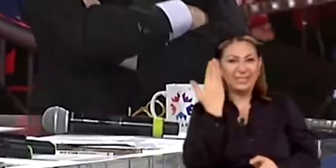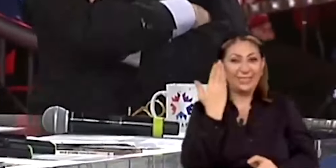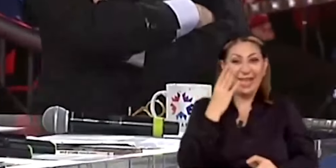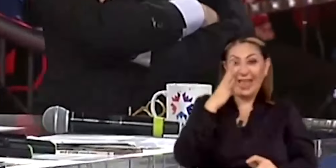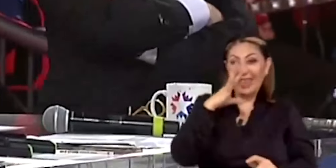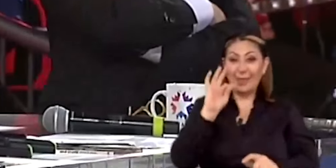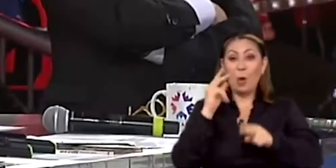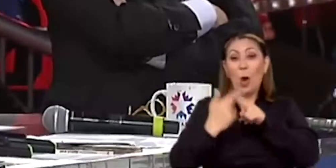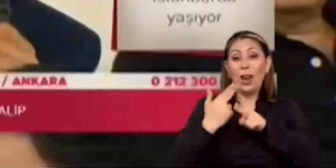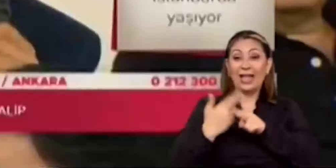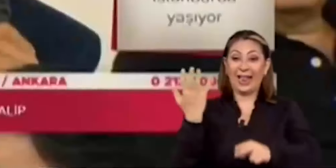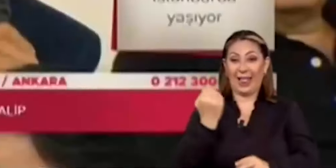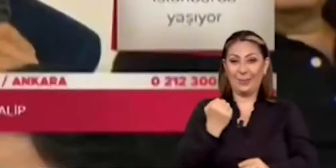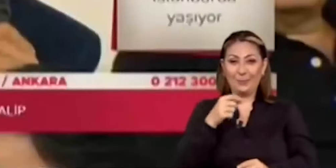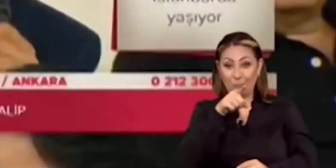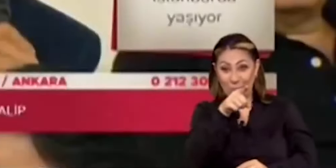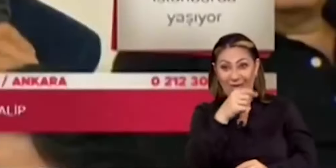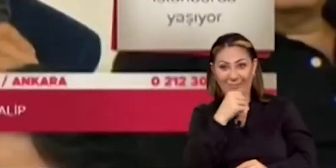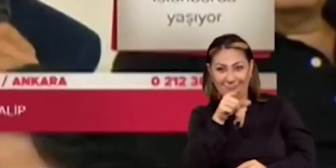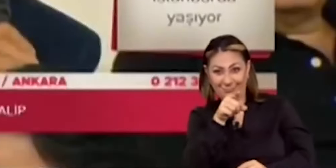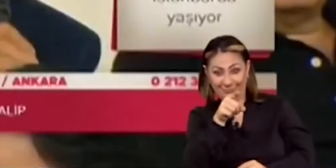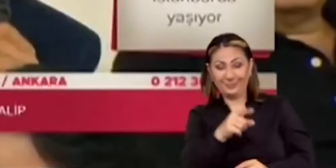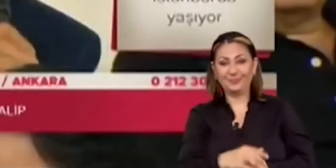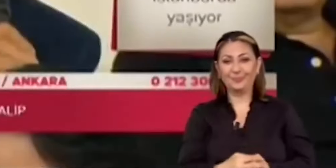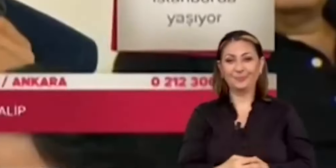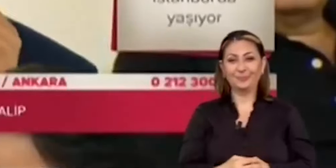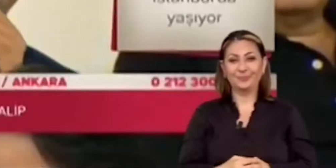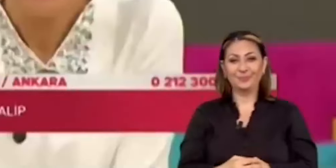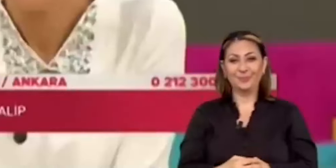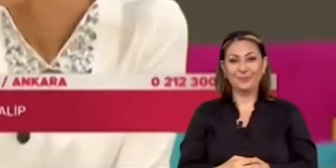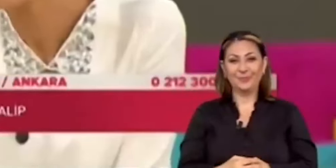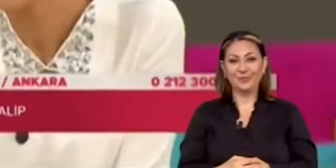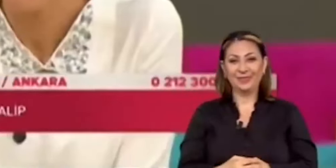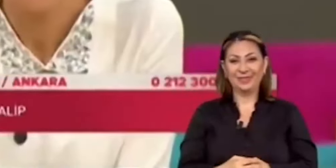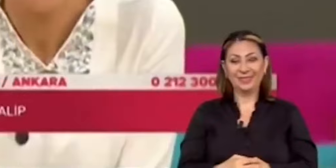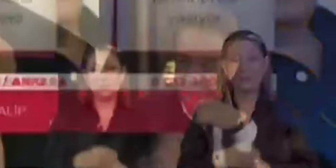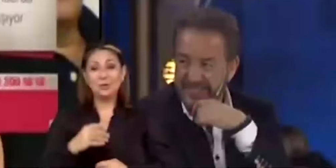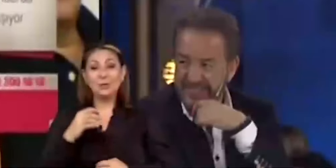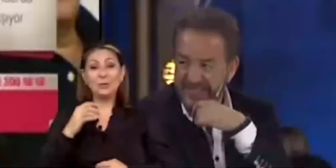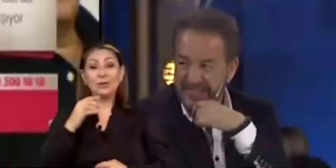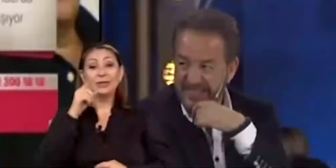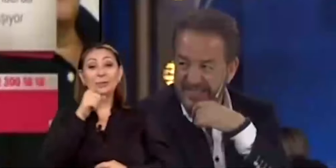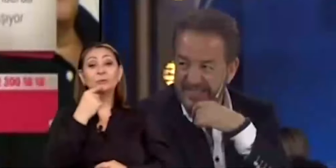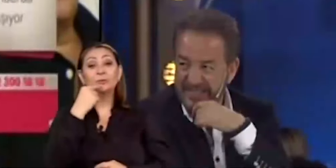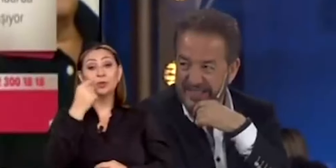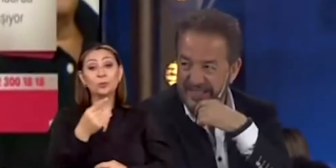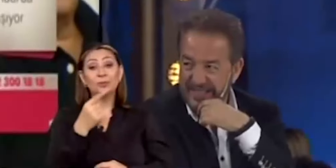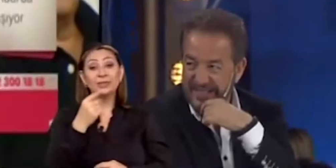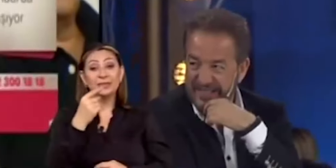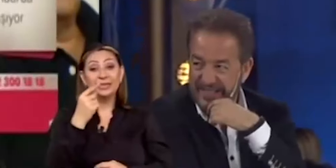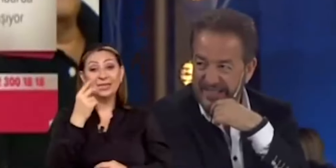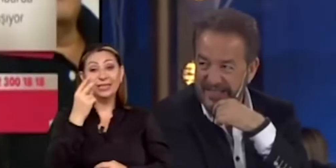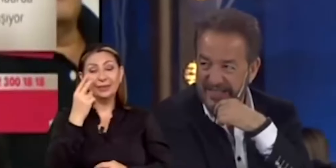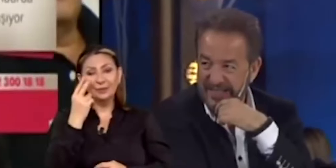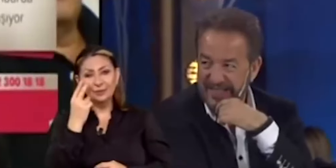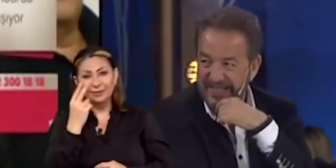kimi örnek olarak alacağız diye. Buyurun Cemal. Cemal Burcu, diyorum ki içinde